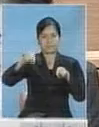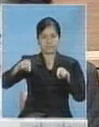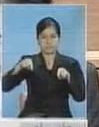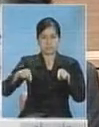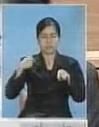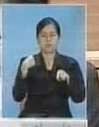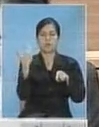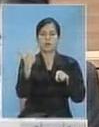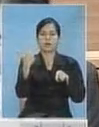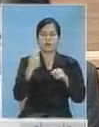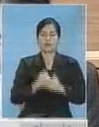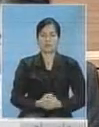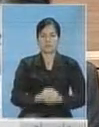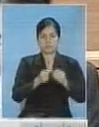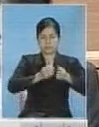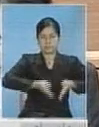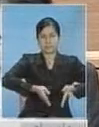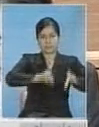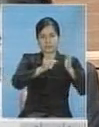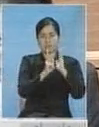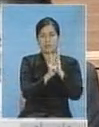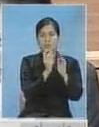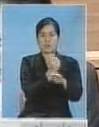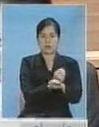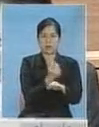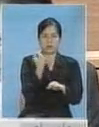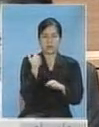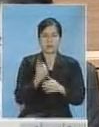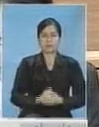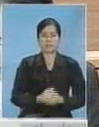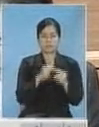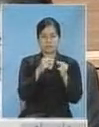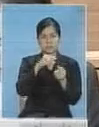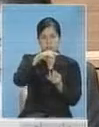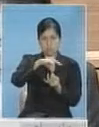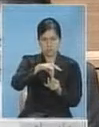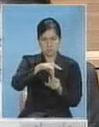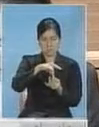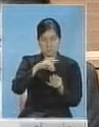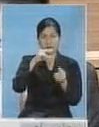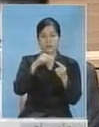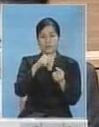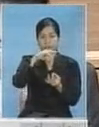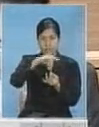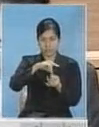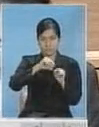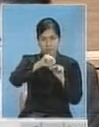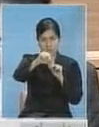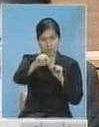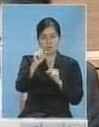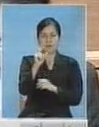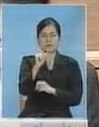จากสายกำแพงเพชรมาสุโขทัยจากสุโขทัยไปศรีสัชนาลัยนะครับมรดกโล